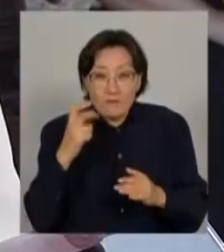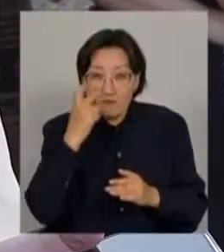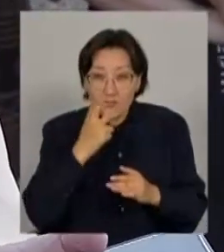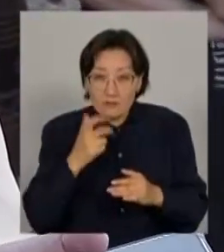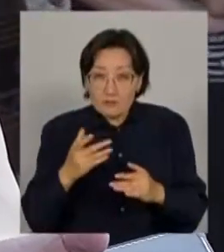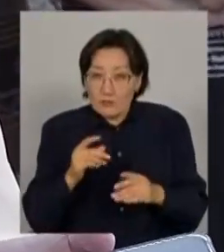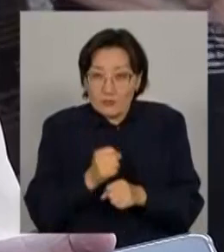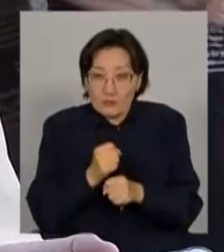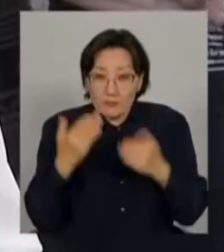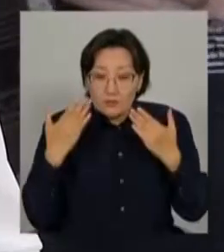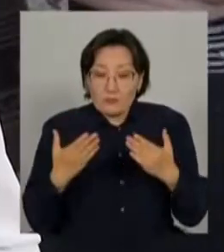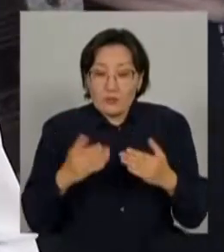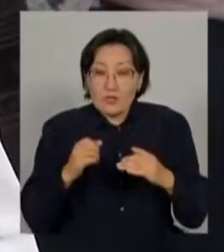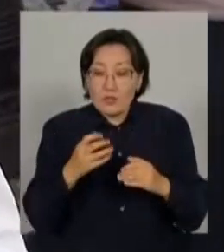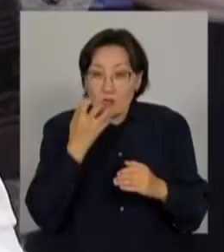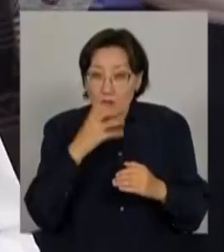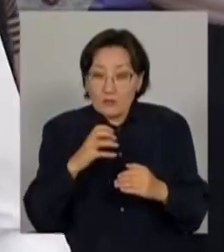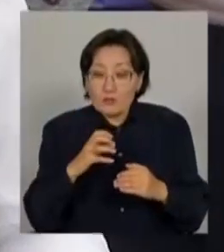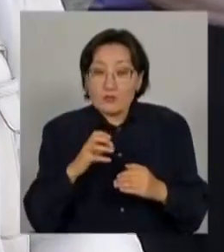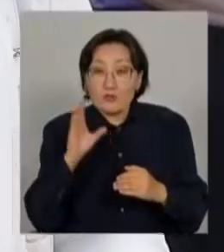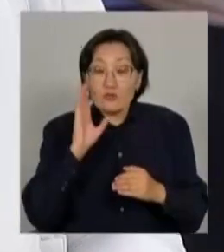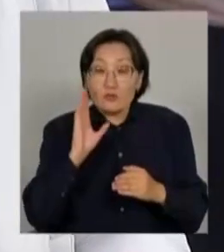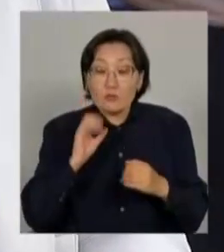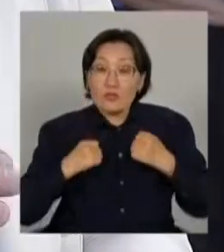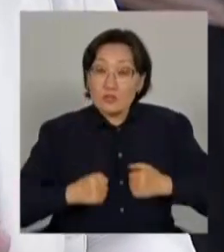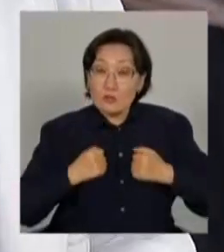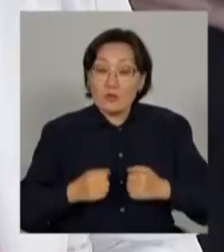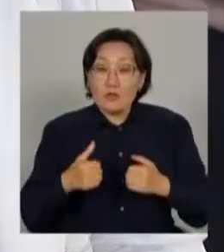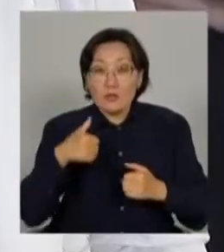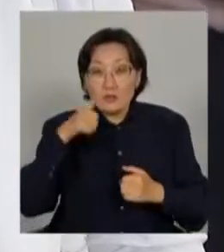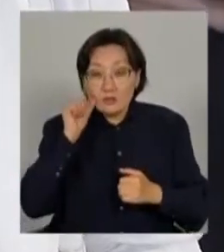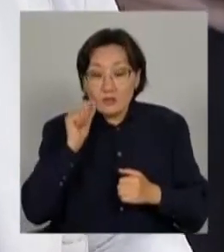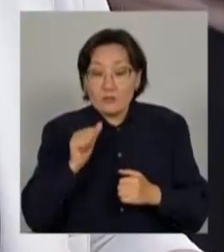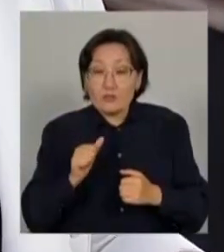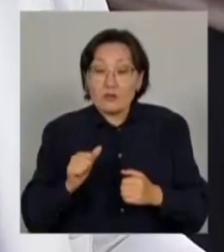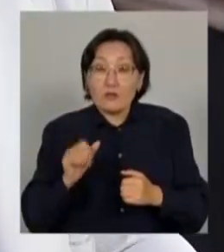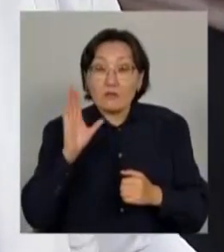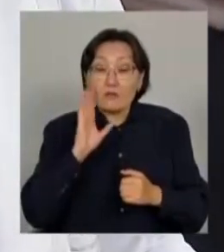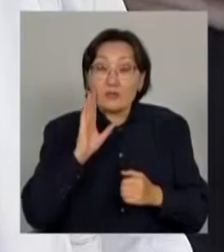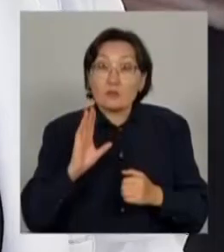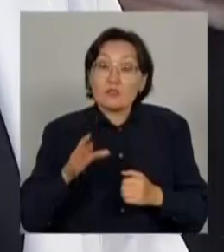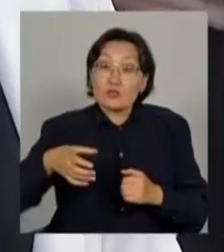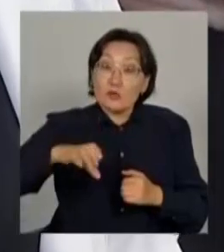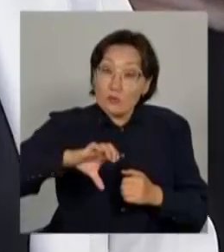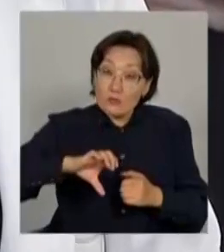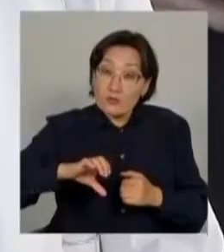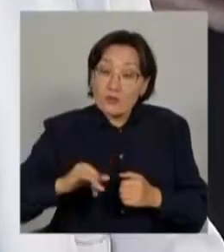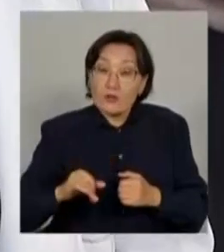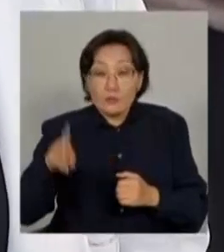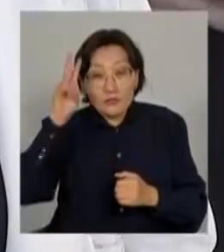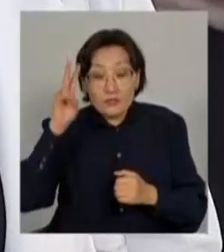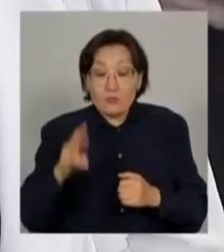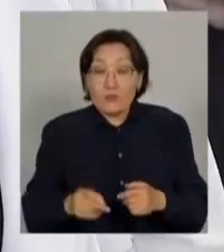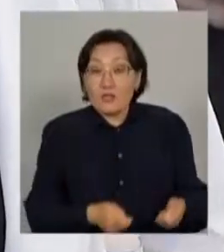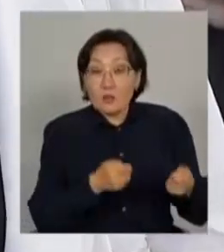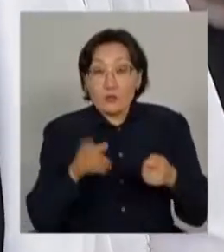жатырмыз. Суық су жоқ, ал ыстық сумен жуынып отырсыңдар ма? Суды қайдан аламыз? Ыстық суымызды кеше бүйтіп жинап алдық ванныйымызға. Ол болды, бітті. Суға соң туалетте алып,